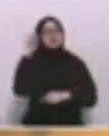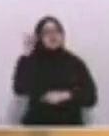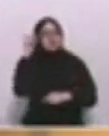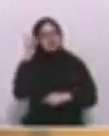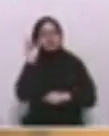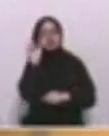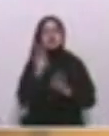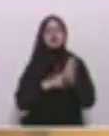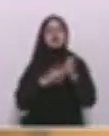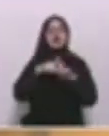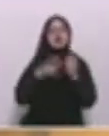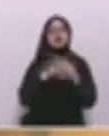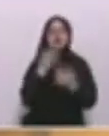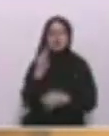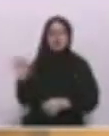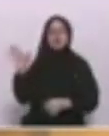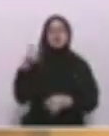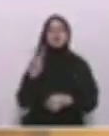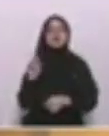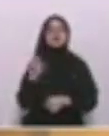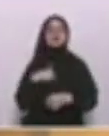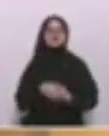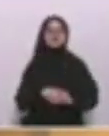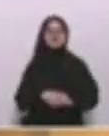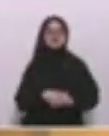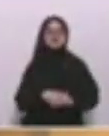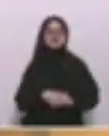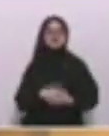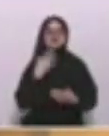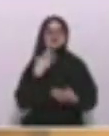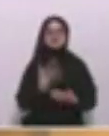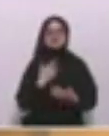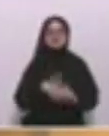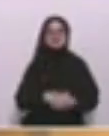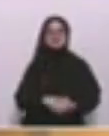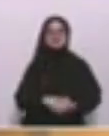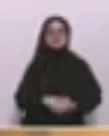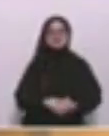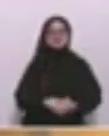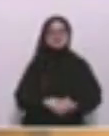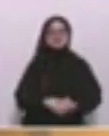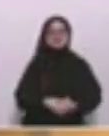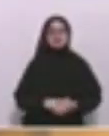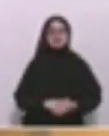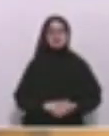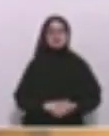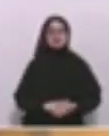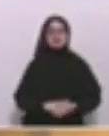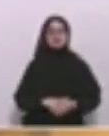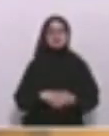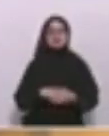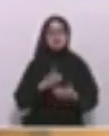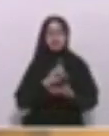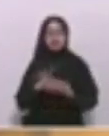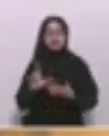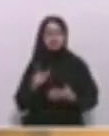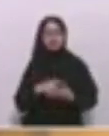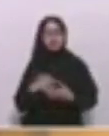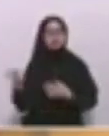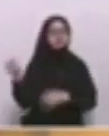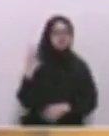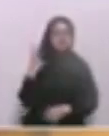UMKM yang baru tersebut terima kasih terima kasih langsung saja kepada calon Bupati nomor urut